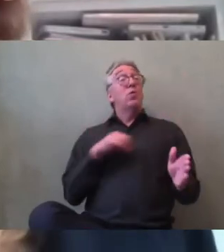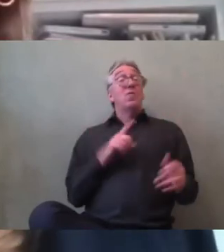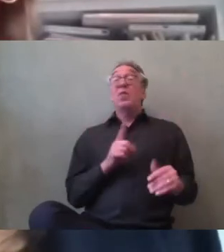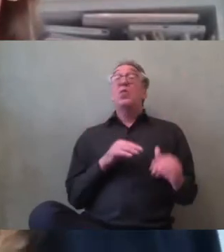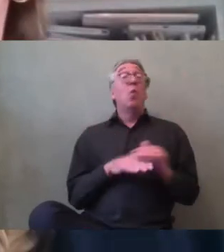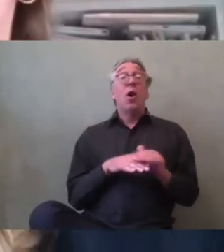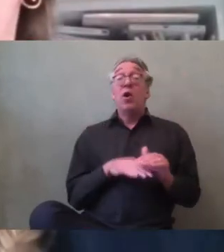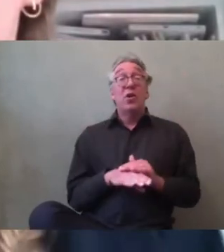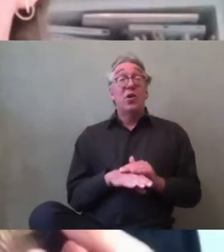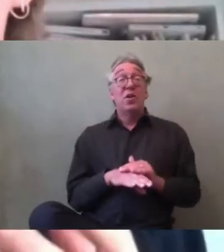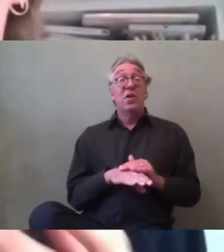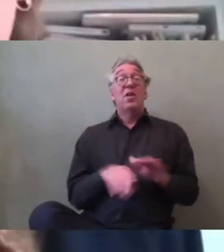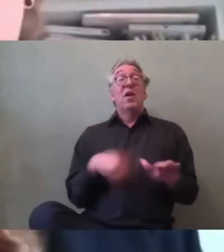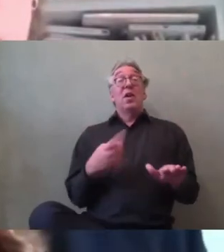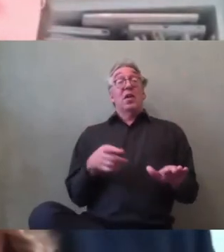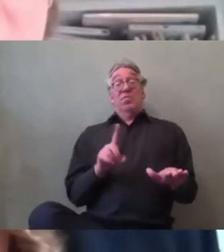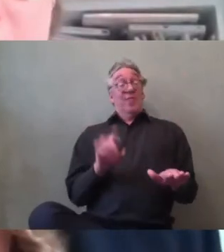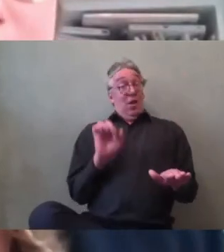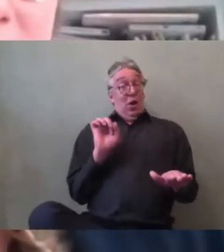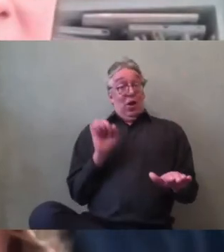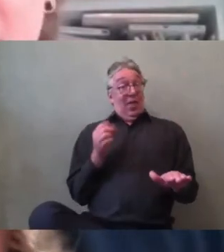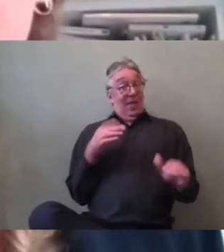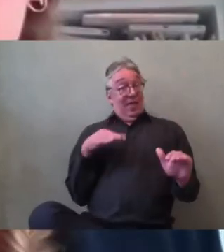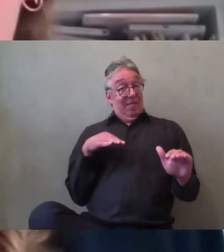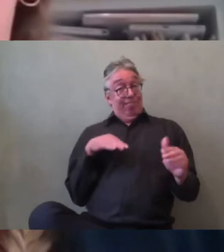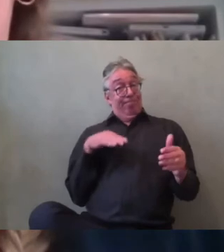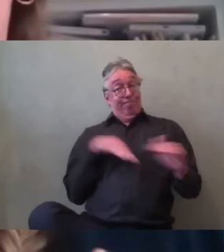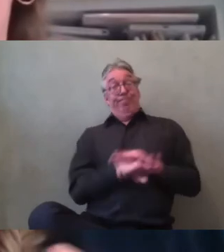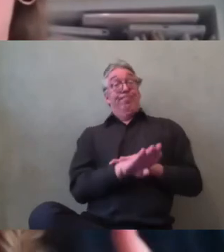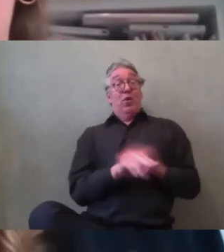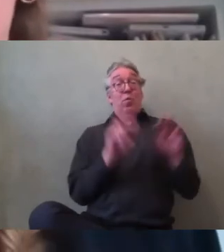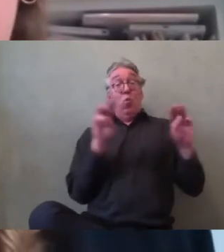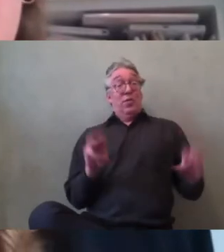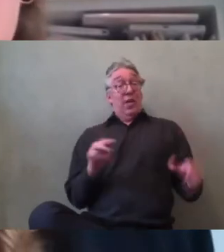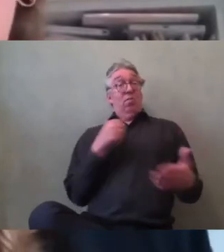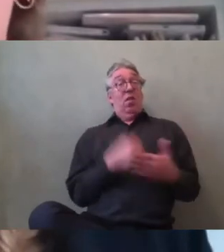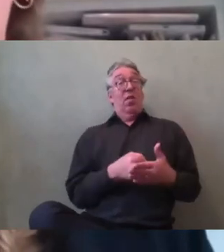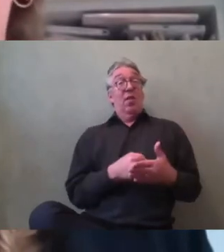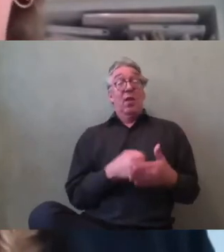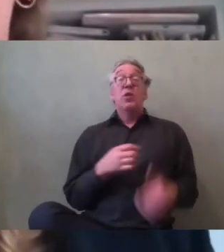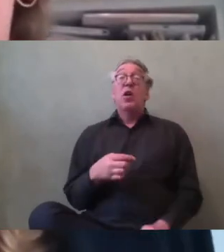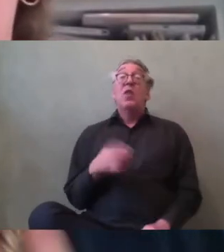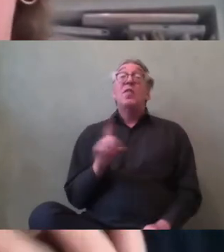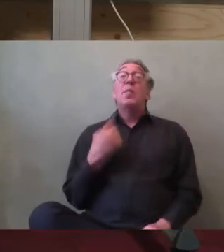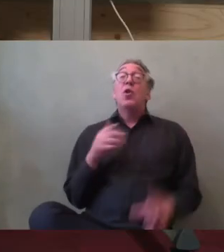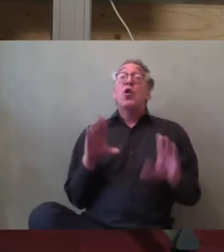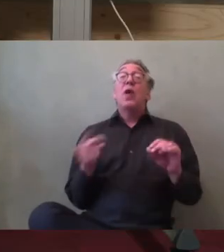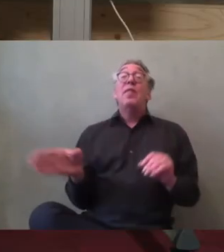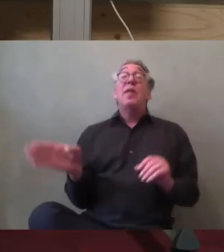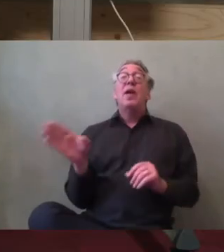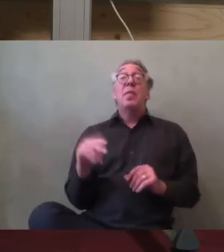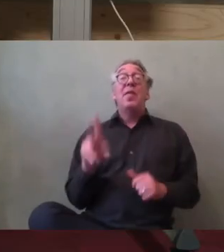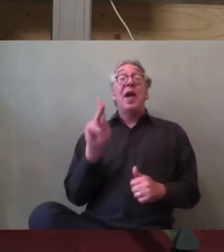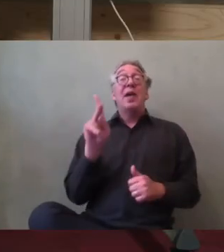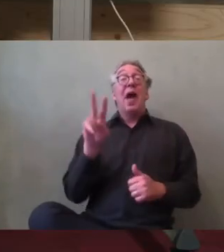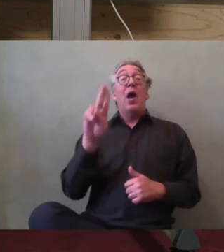dan kun je alsnog niet toegang vinden tot het museum. Een van de belangrijkste dingen die we hebben gedaan is samen met de KU Leuven, de Universiteit in